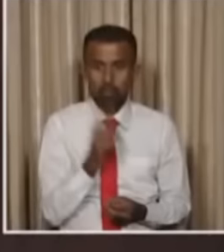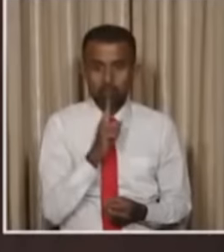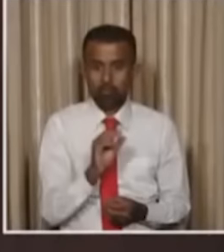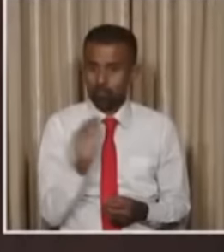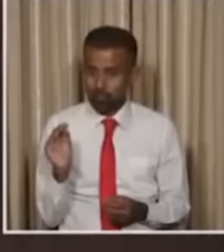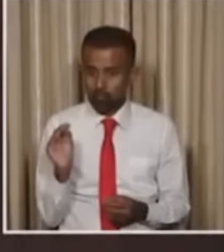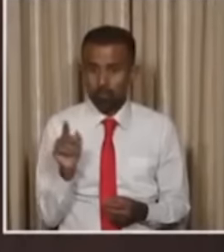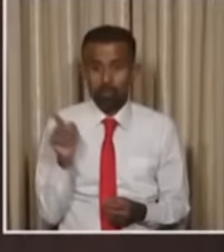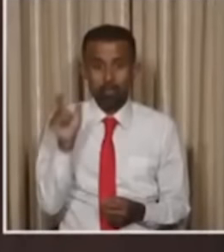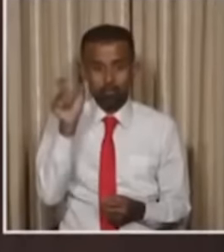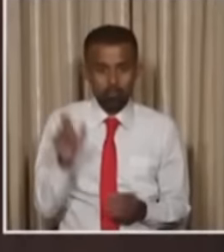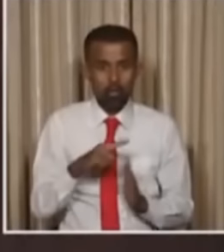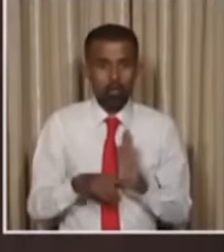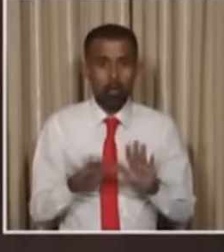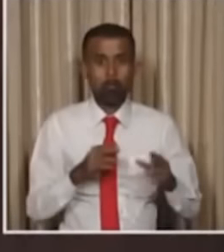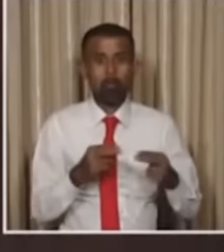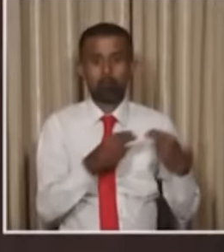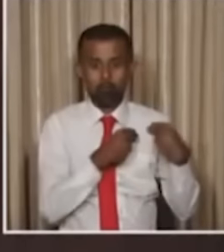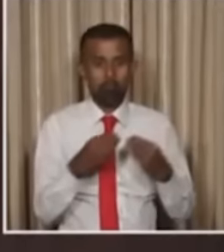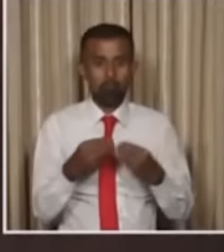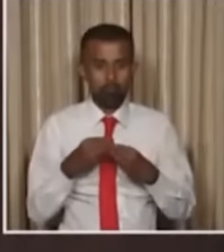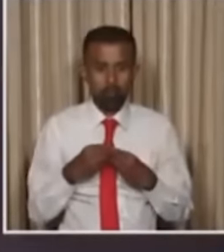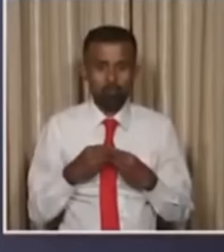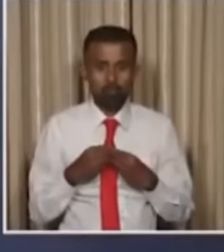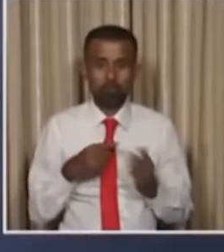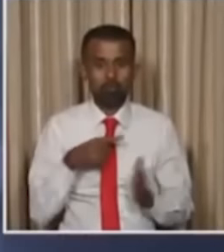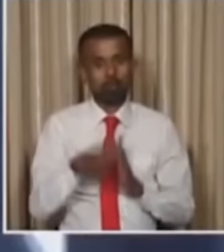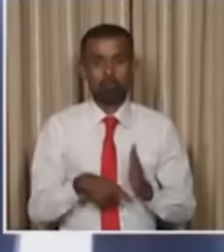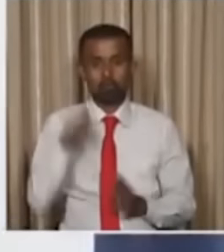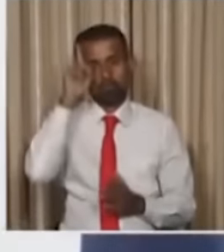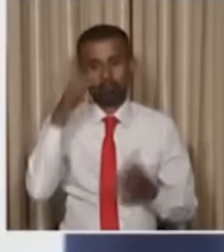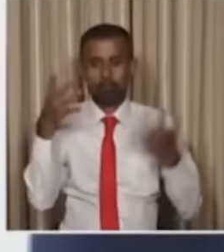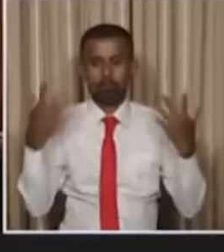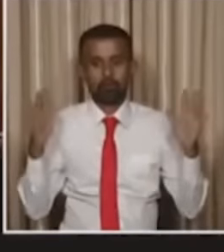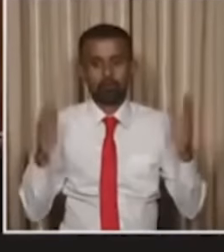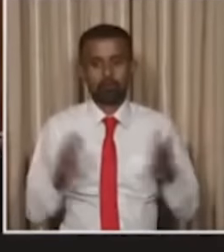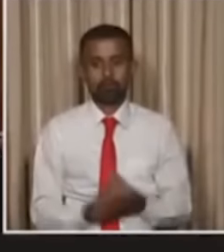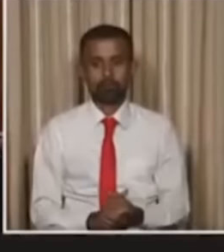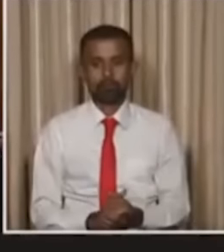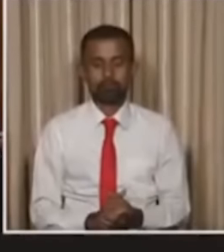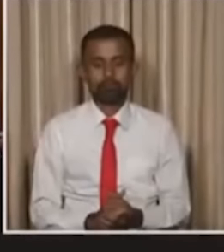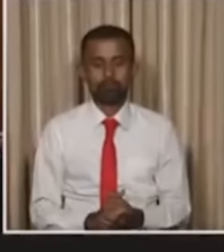නම් ඒ අය නම් මේ රට පාලනේ බාරගන්නේ රටර දෙයියන්ගෙම පීටයි. ඔව් මිස්ටර් ගරු.